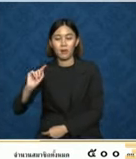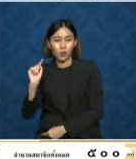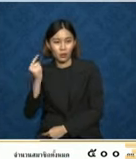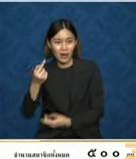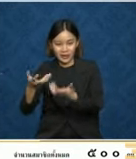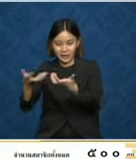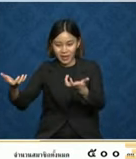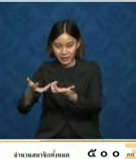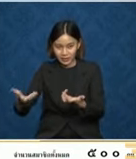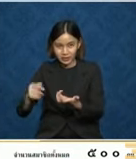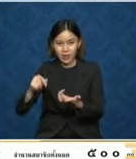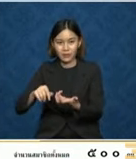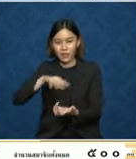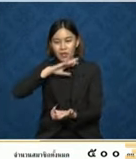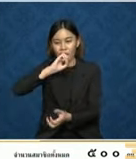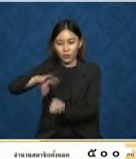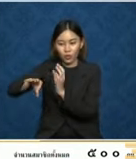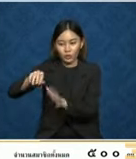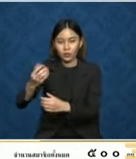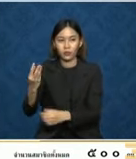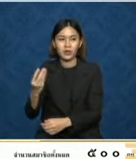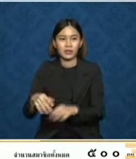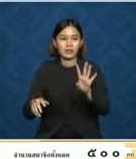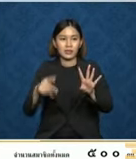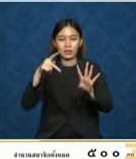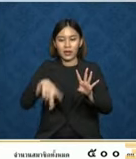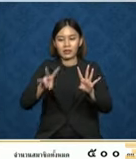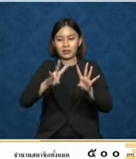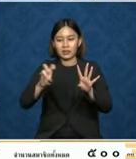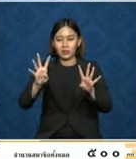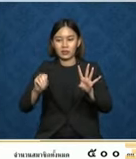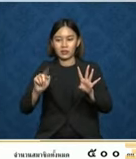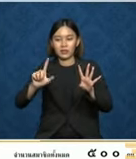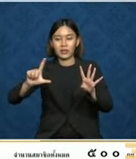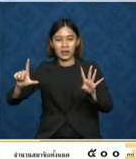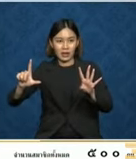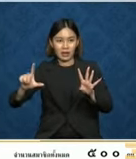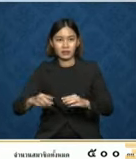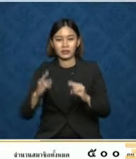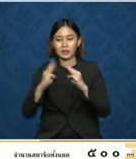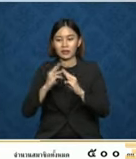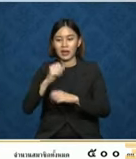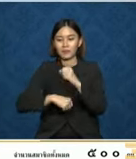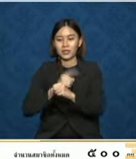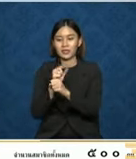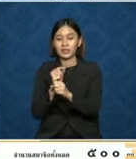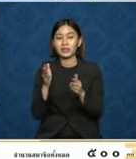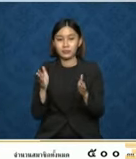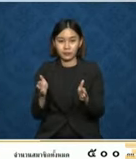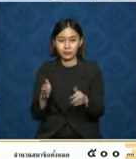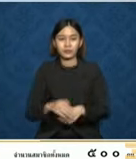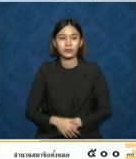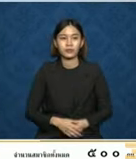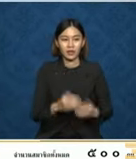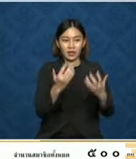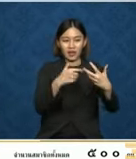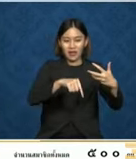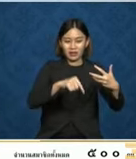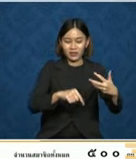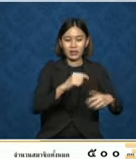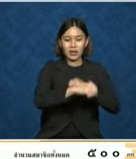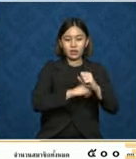ดแยกและกำจัดมีมูลค่ากว่า 4,741 ล้านบาทสัญญา20ปีนะฮะโรงแรกกำลังจะหมด